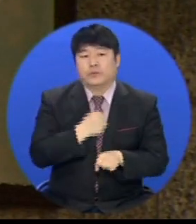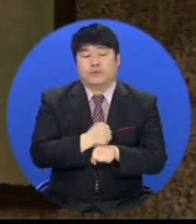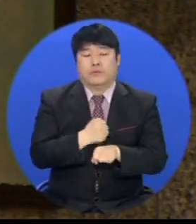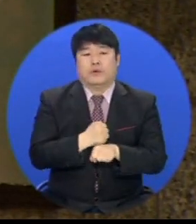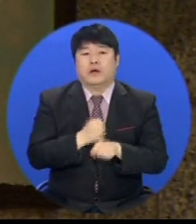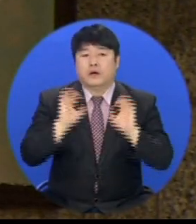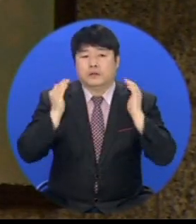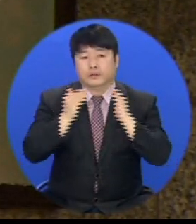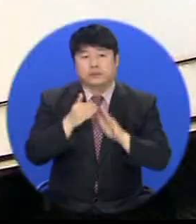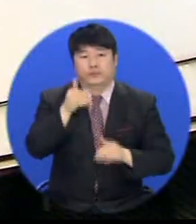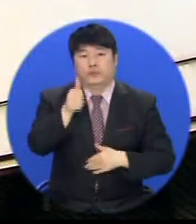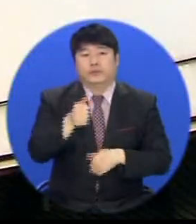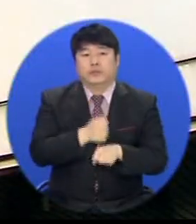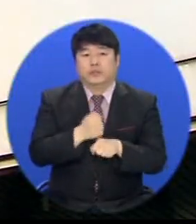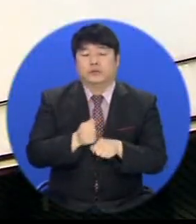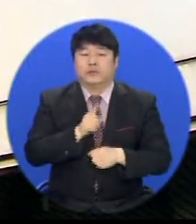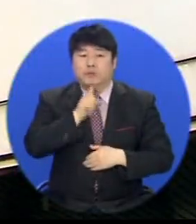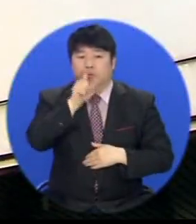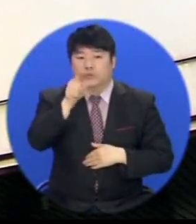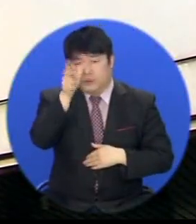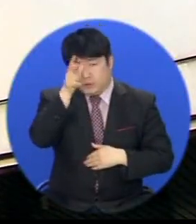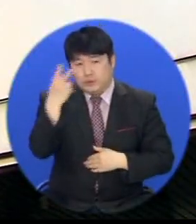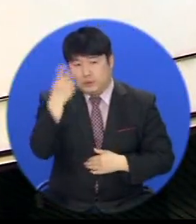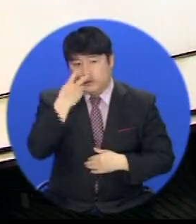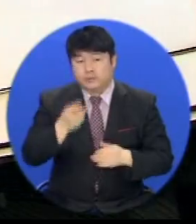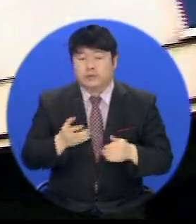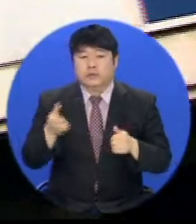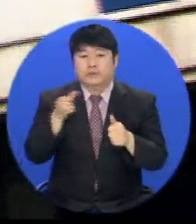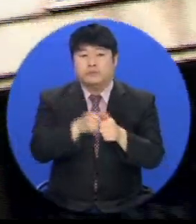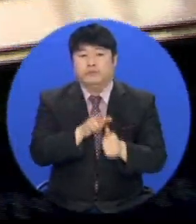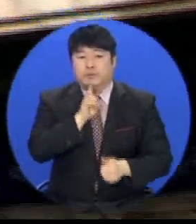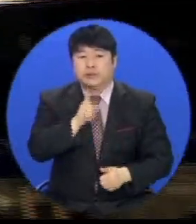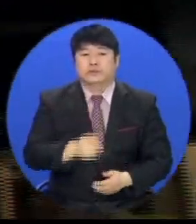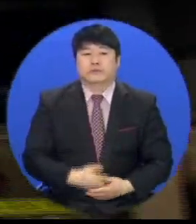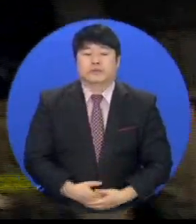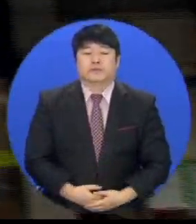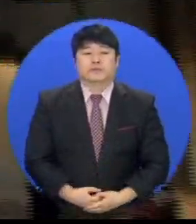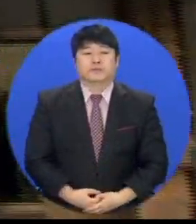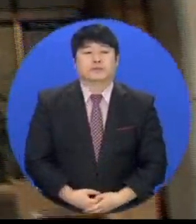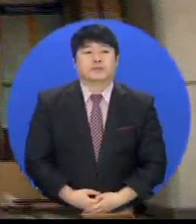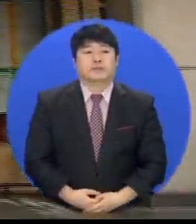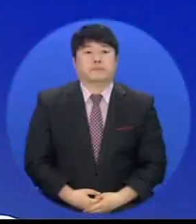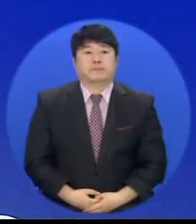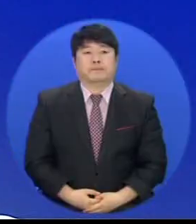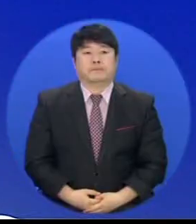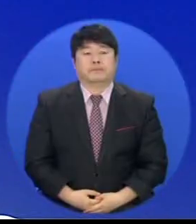혐의로 어린이집 원장도 기소 의견으로 검찰에 송치했습니다.